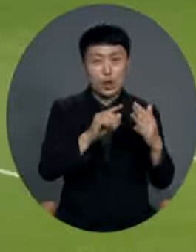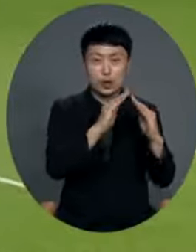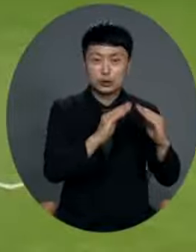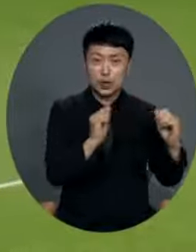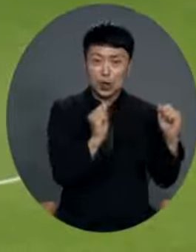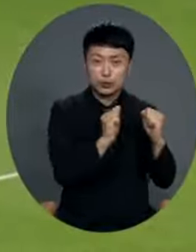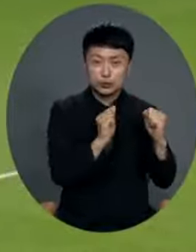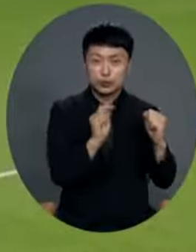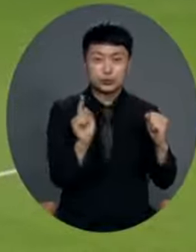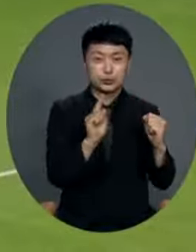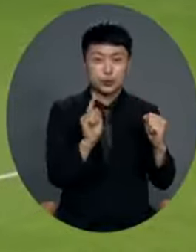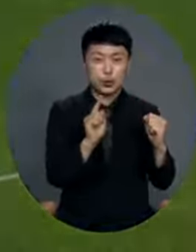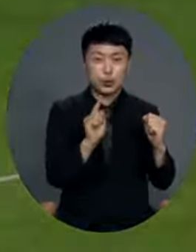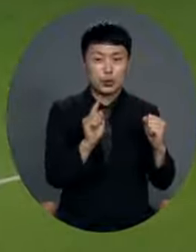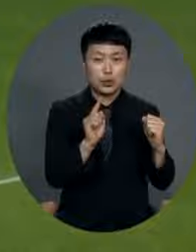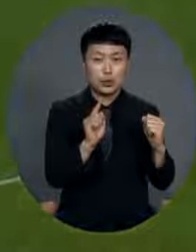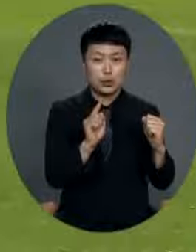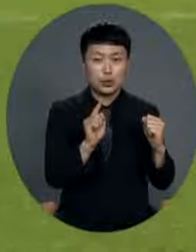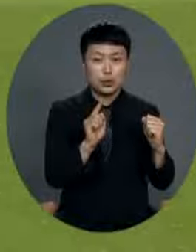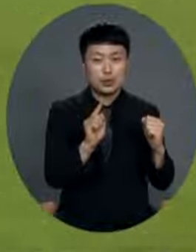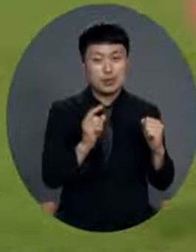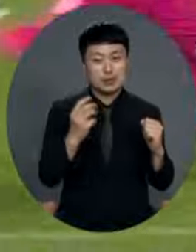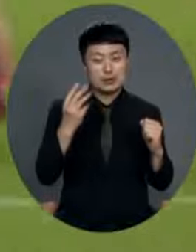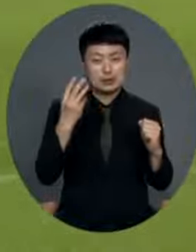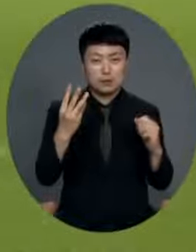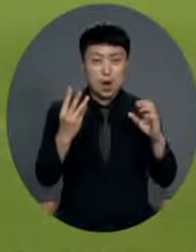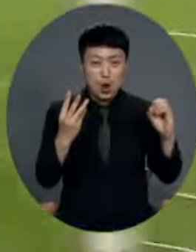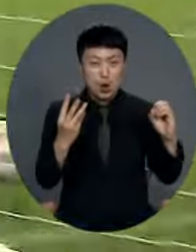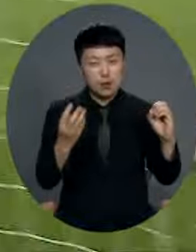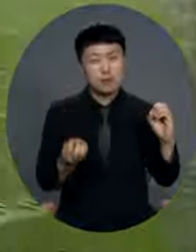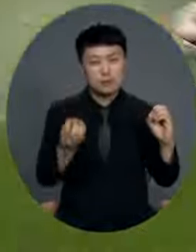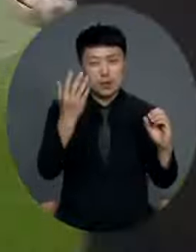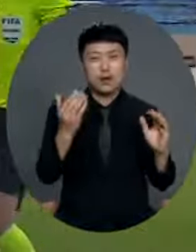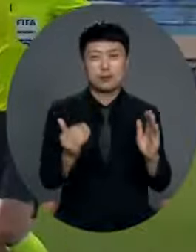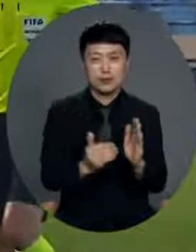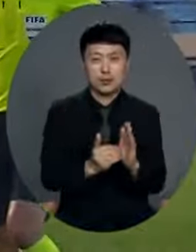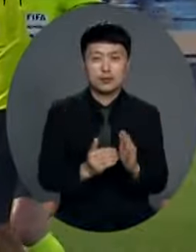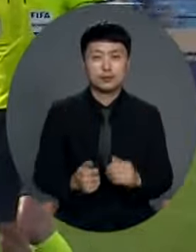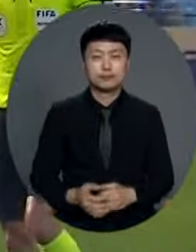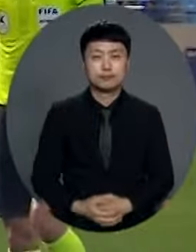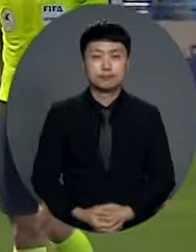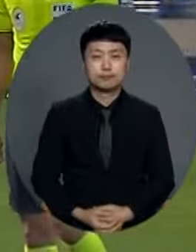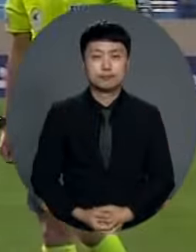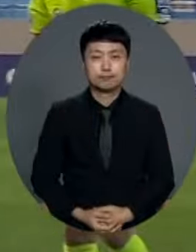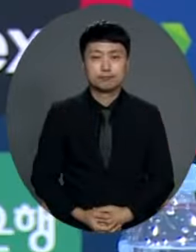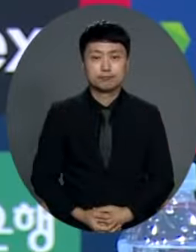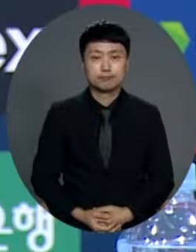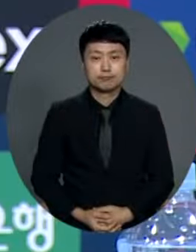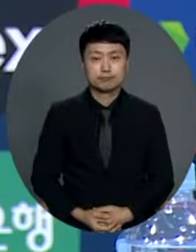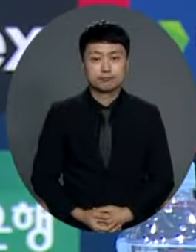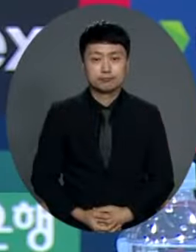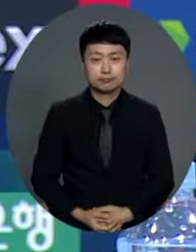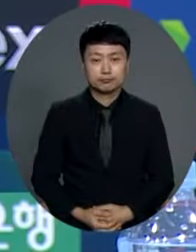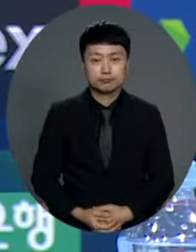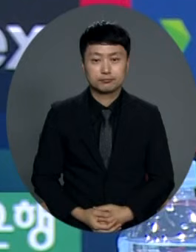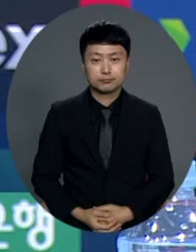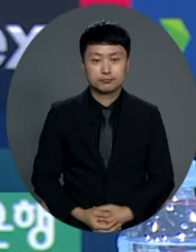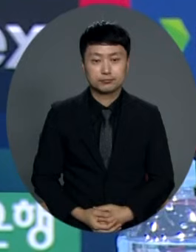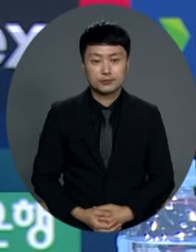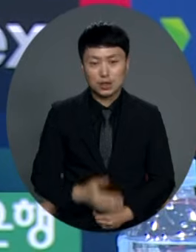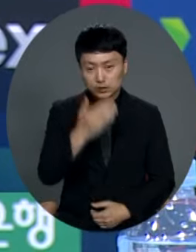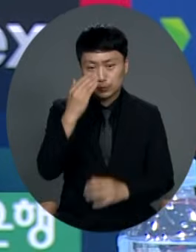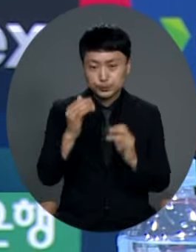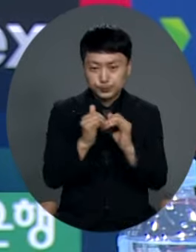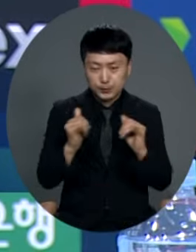이번 시즌 최고의 경기로 3-0 완승과 함께 홈팬들을 열광시켰습니다. 우리 어린 친구들 너무너무